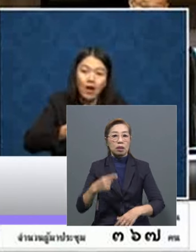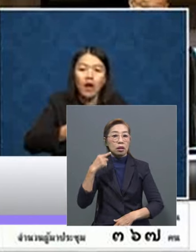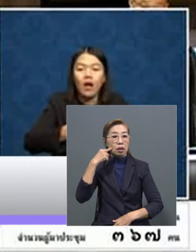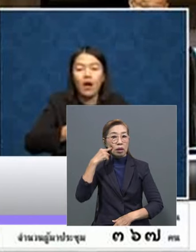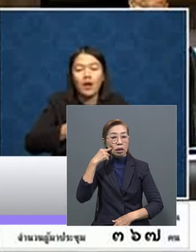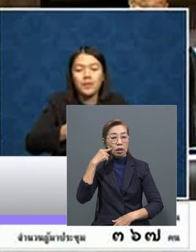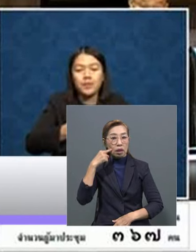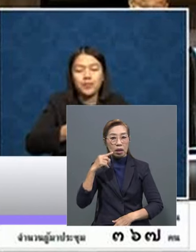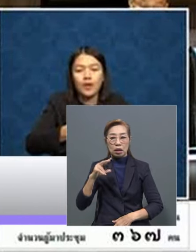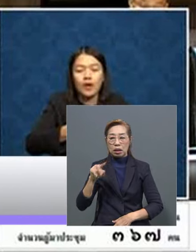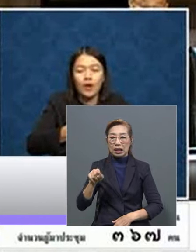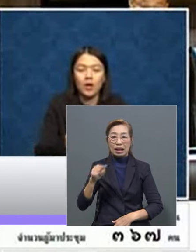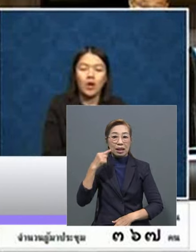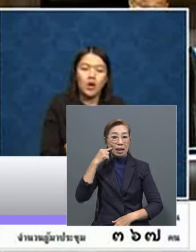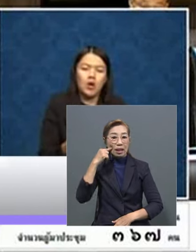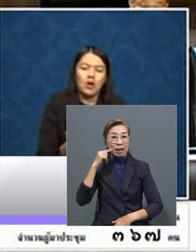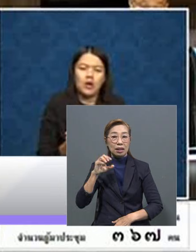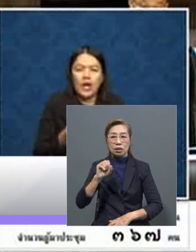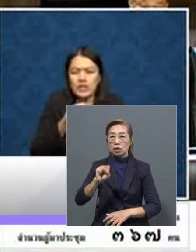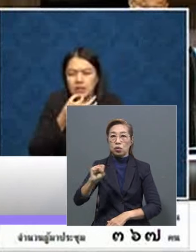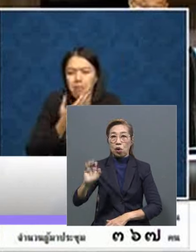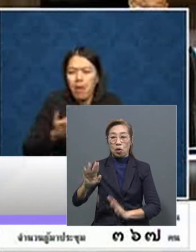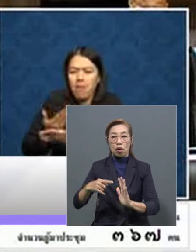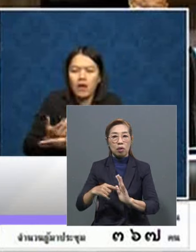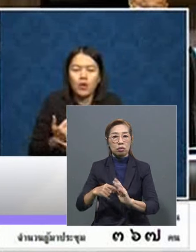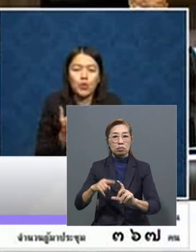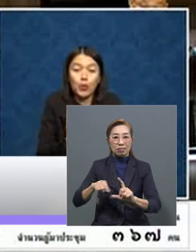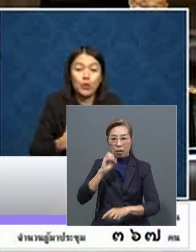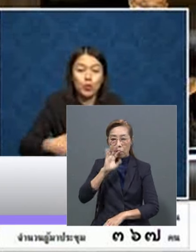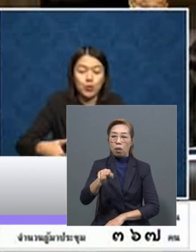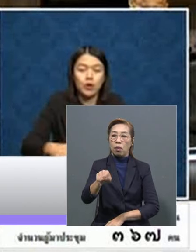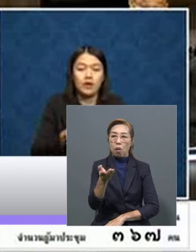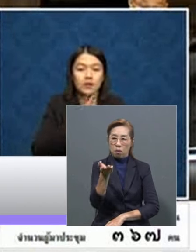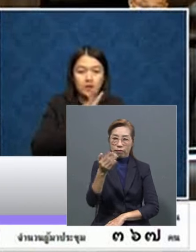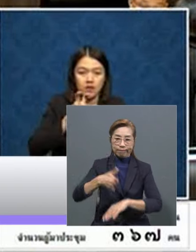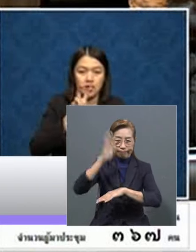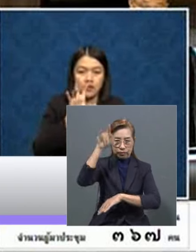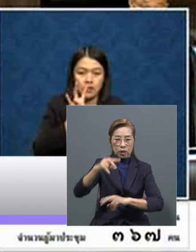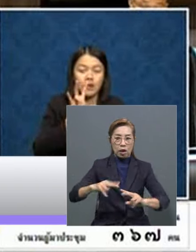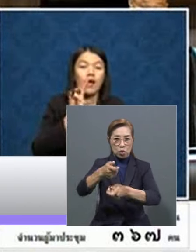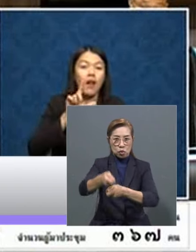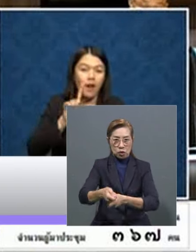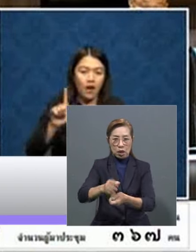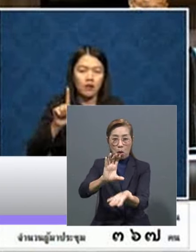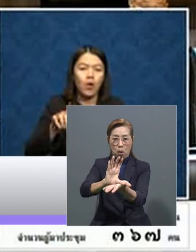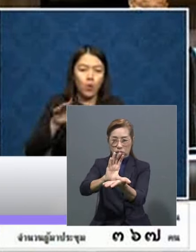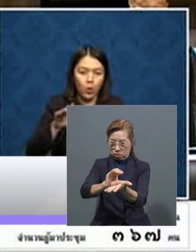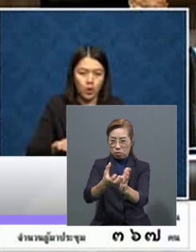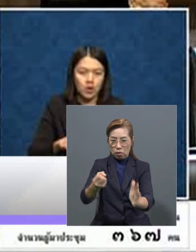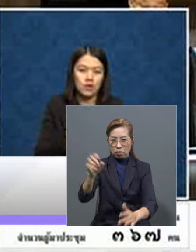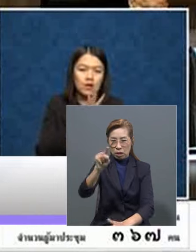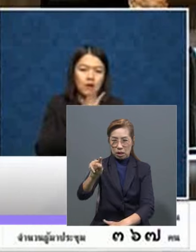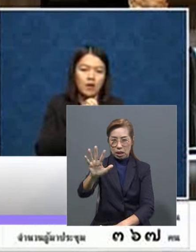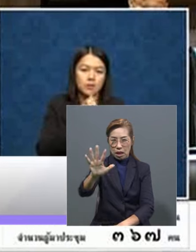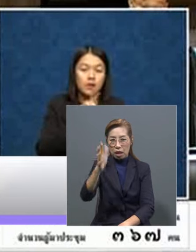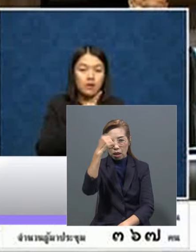กรุงเทพมหานครลุกขึ้นอภิปรายเสนอขอปรับลดงบประมาณของกระทรวงเกษตรและสหกรณ์ลงร้อยละ5โดยเฉพาะในส่วน